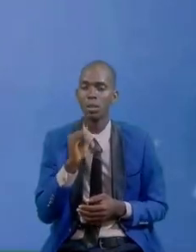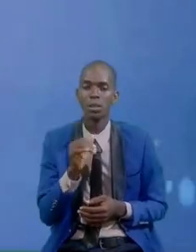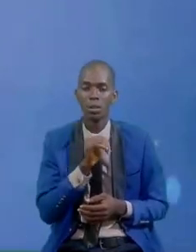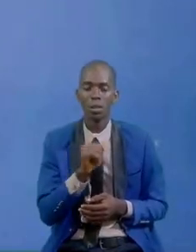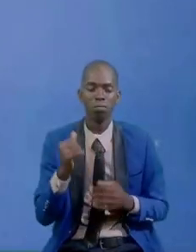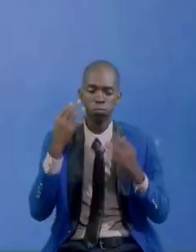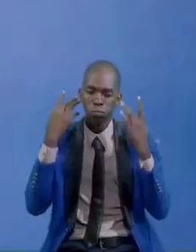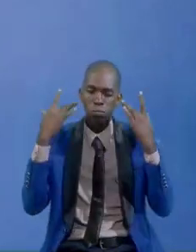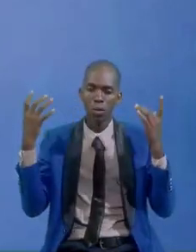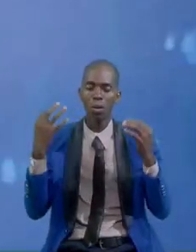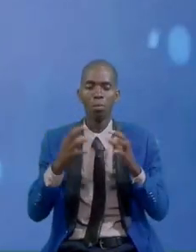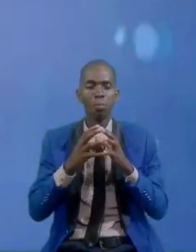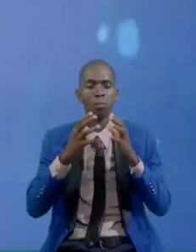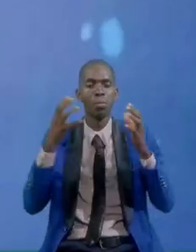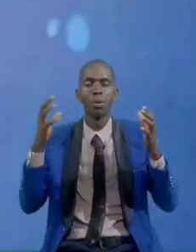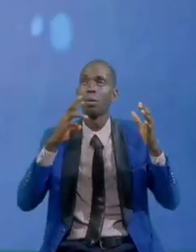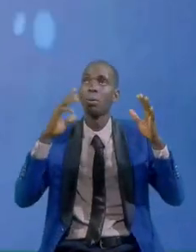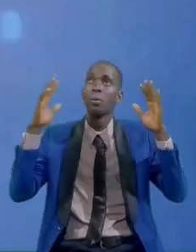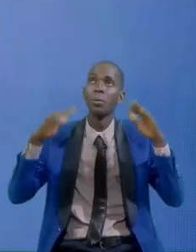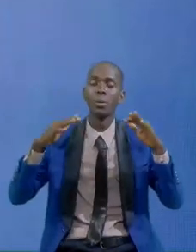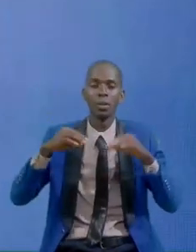qui annonce la pluie.